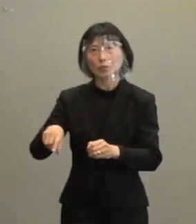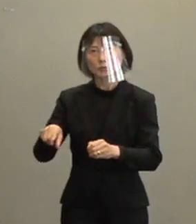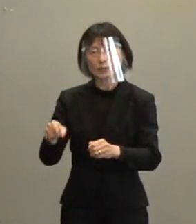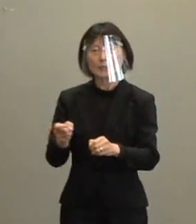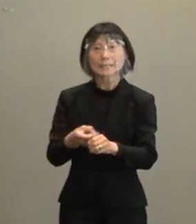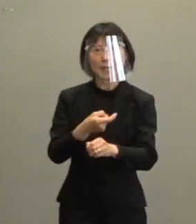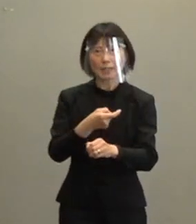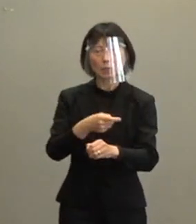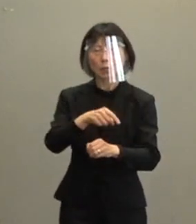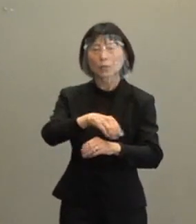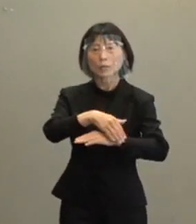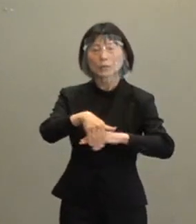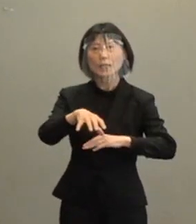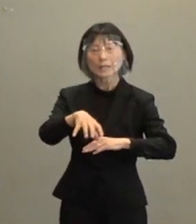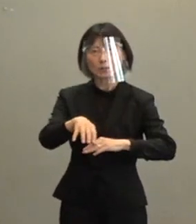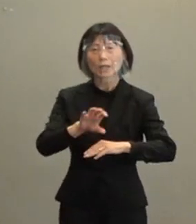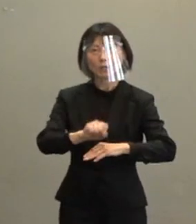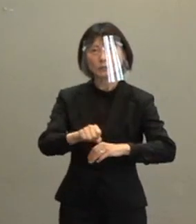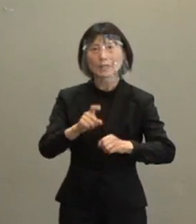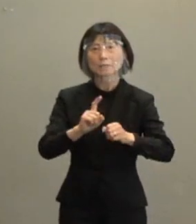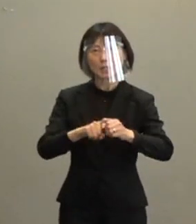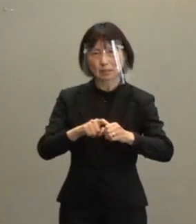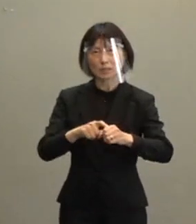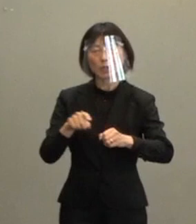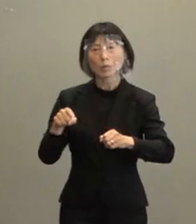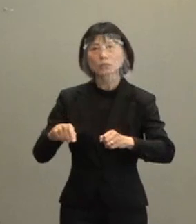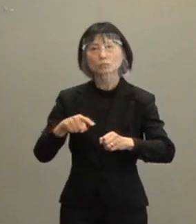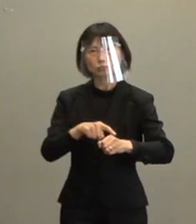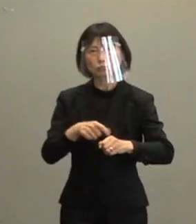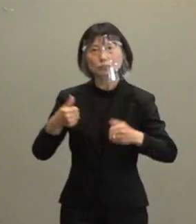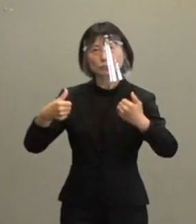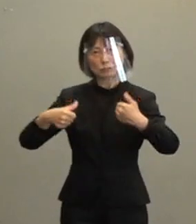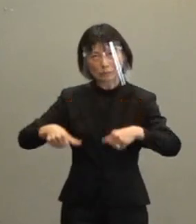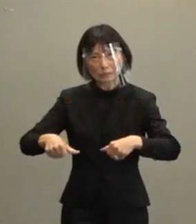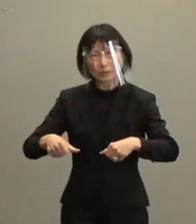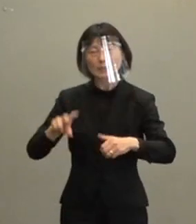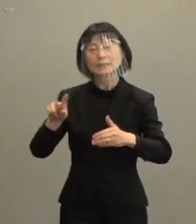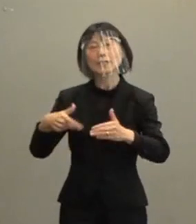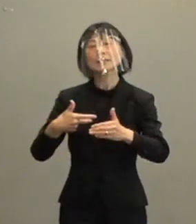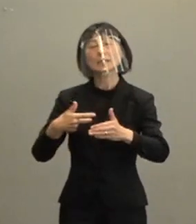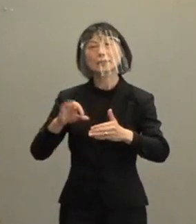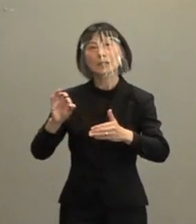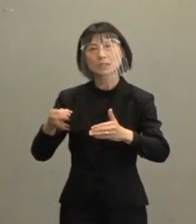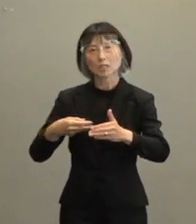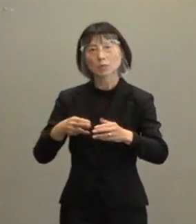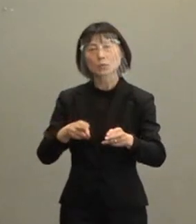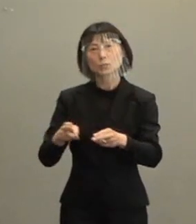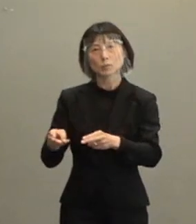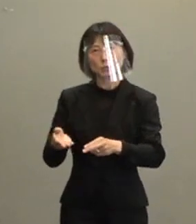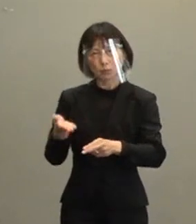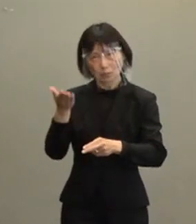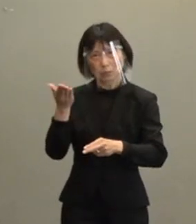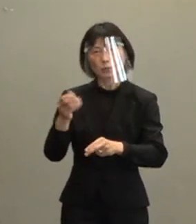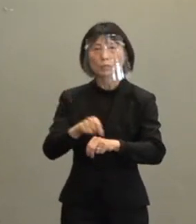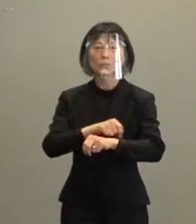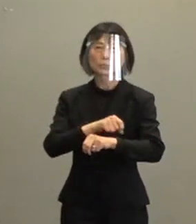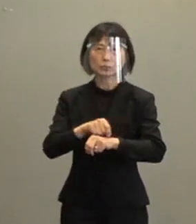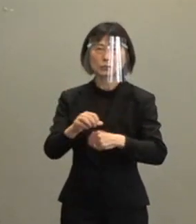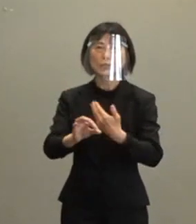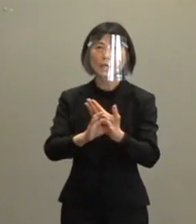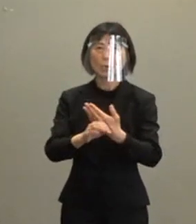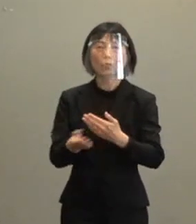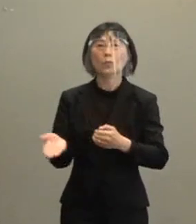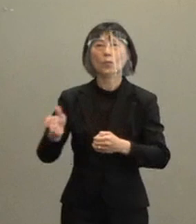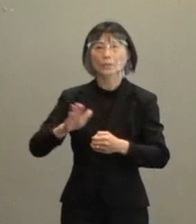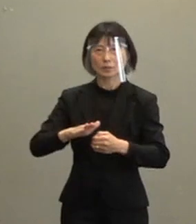却予定地として確保する場合に、農地並みの負担で済むよう、税制上の特例措置などの支援を講じること、